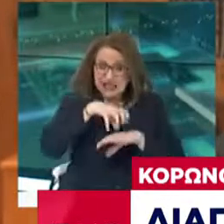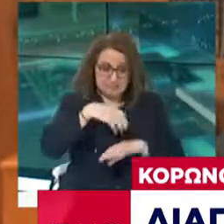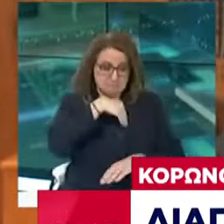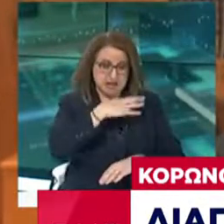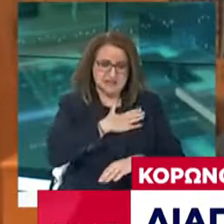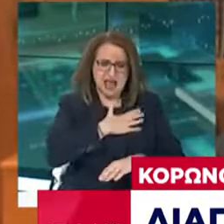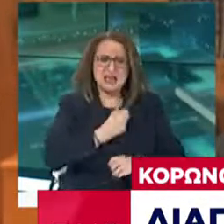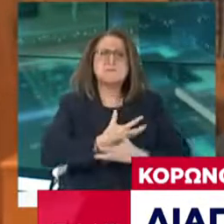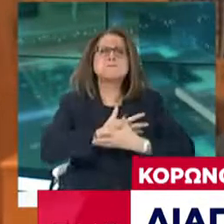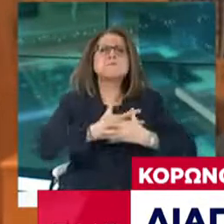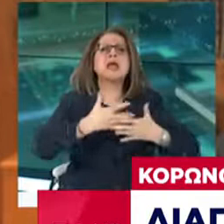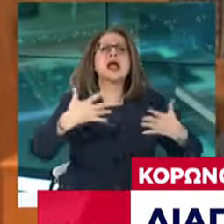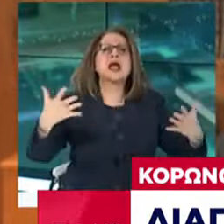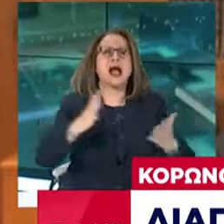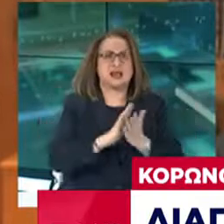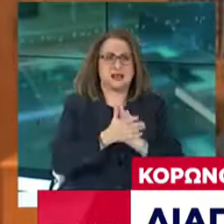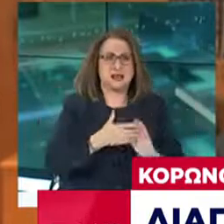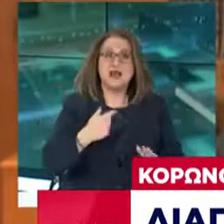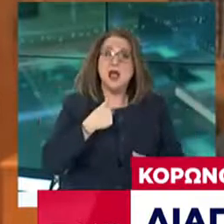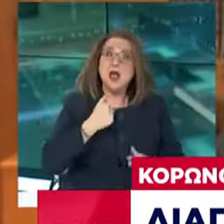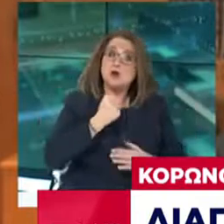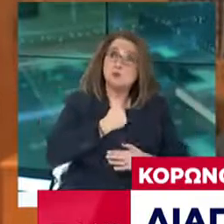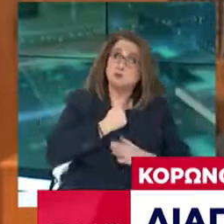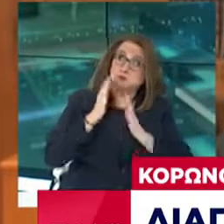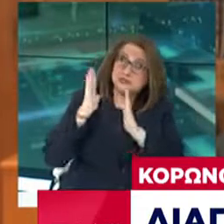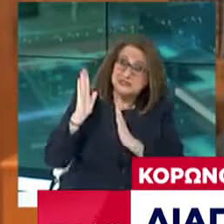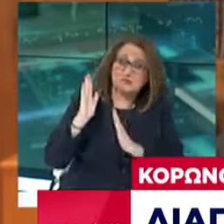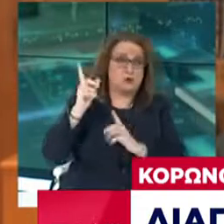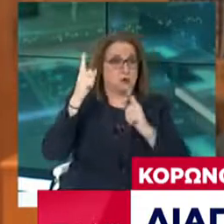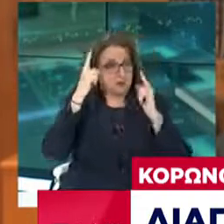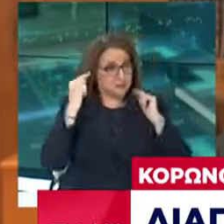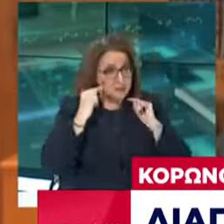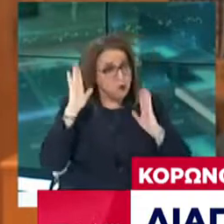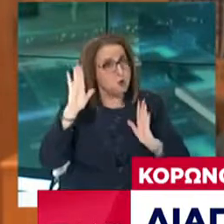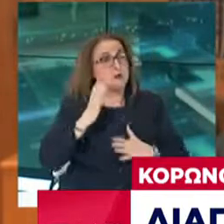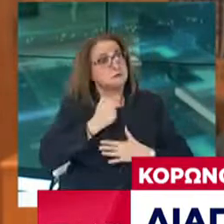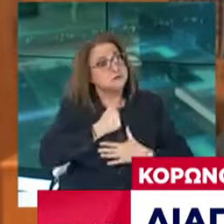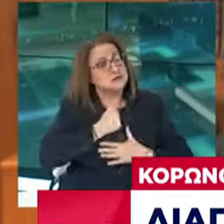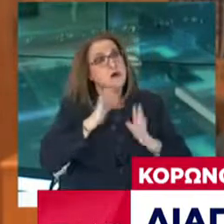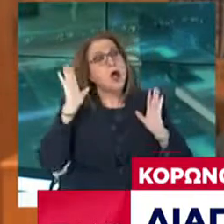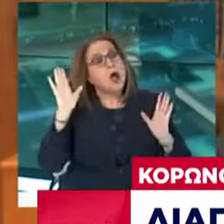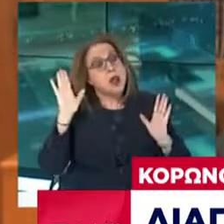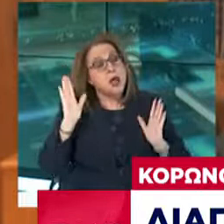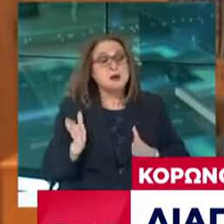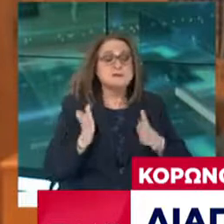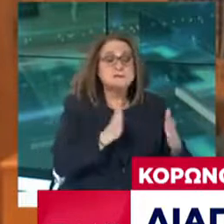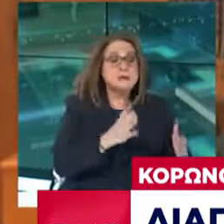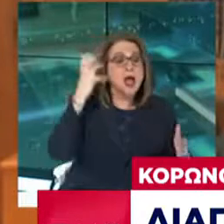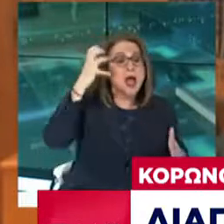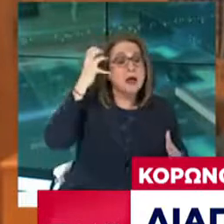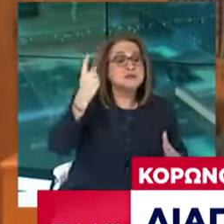σκοπό, αλλά ο θεσμικός μου ρόλος μου επιβάλλει να τοποθετηθώ με σαφήνεια στο θέμα. Ξέρω ότι η πίστη αρχίζει συχνά εκεί που τελειώνει η